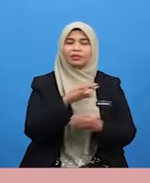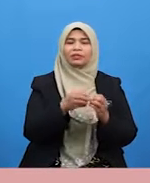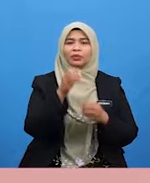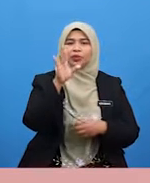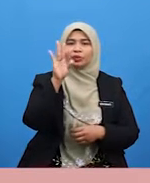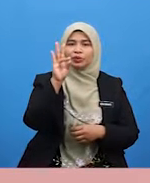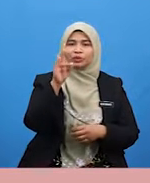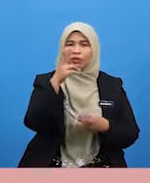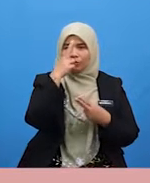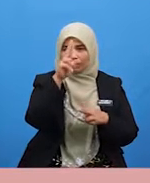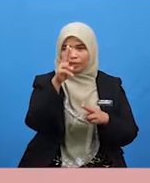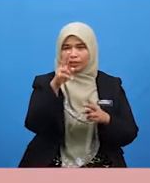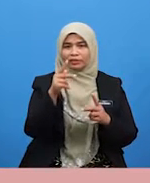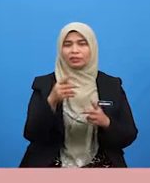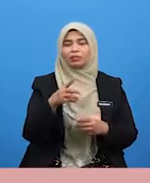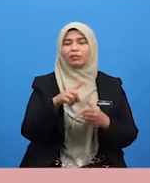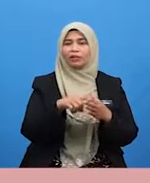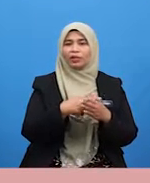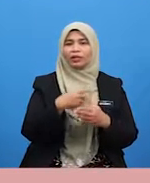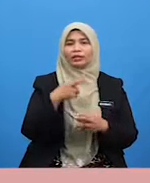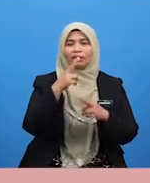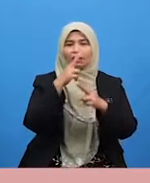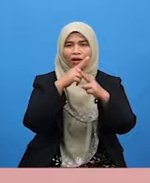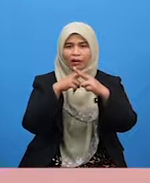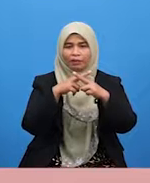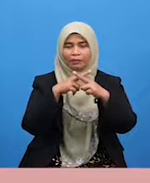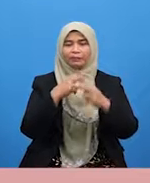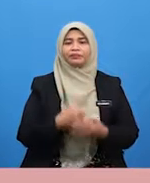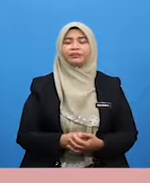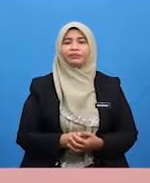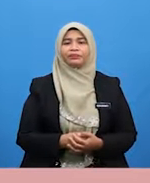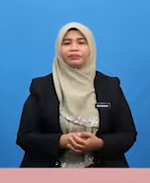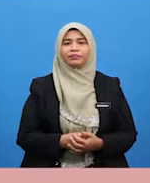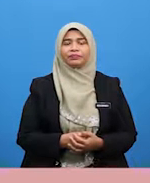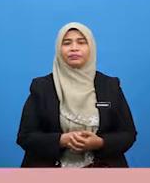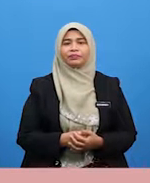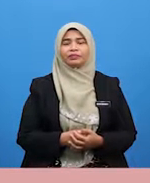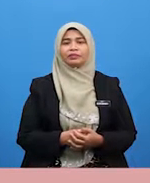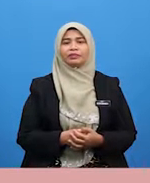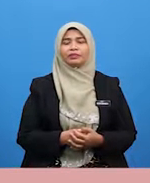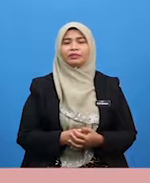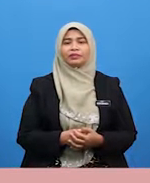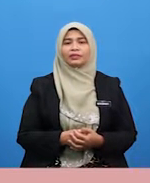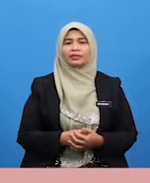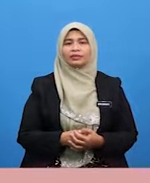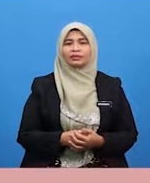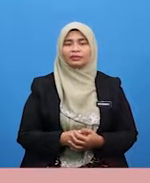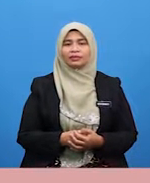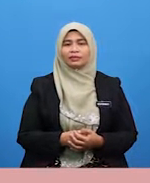ketujuh, menghormati bulan haram. Jom kita kaji sedikit antara sifat-sifat baik